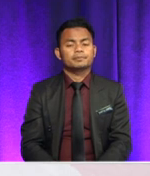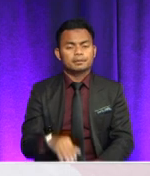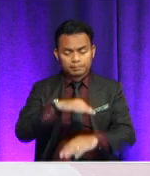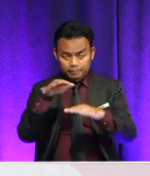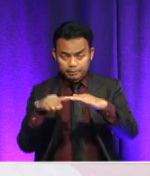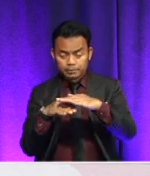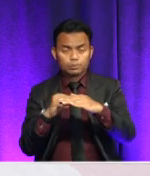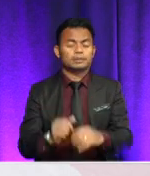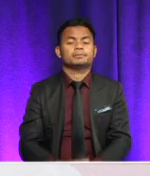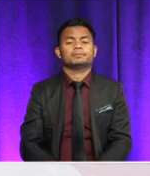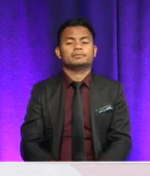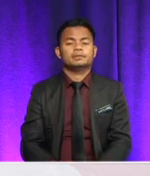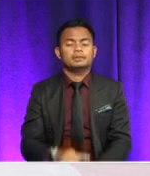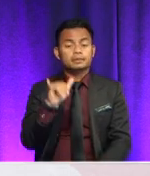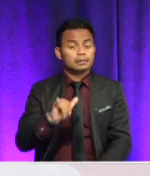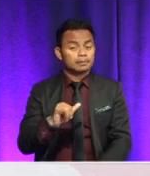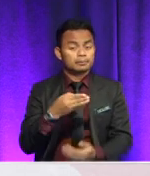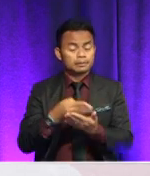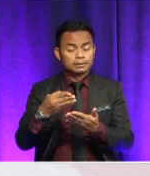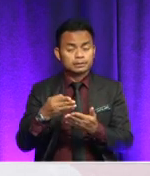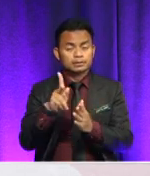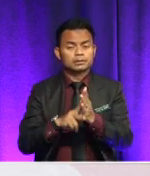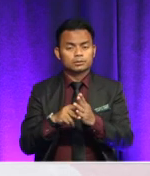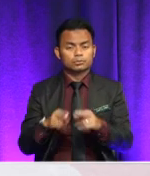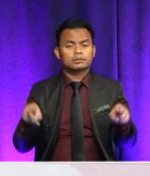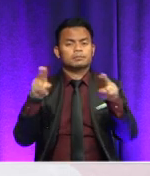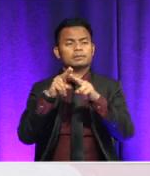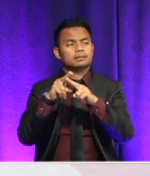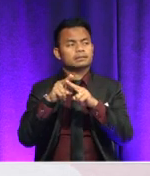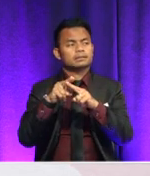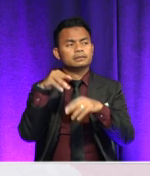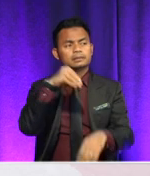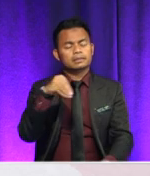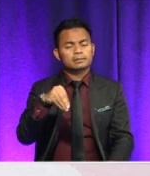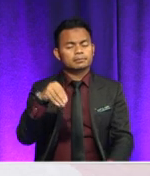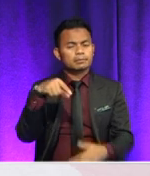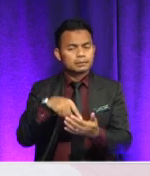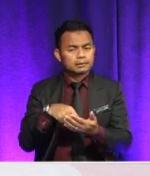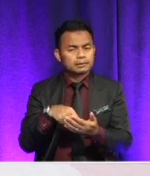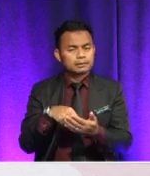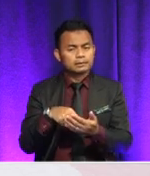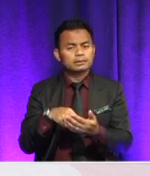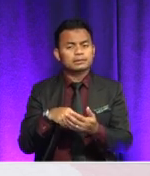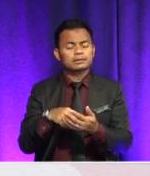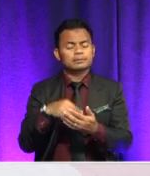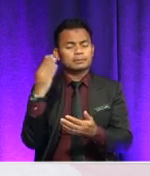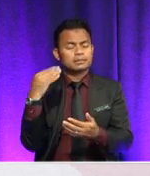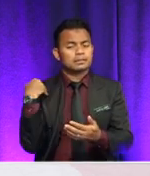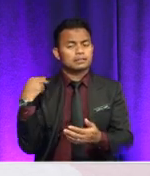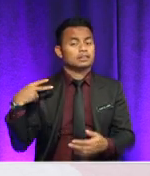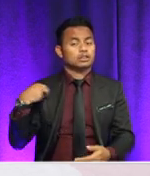yang mempunyai persamaan dengan tanaman Bendi dan juga kapas tanaman ini turut diusirkan di China Yama dan Indonesia